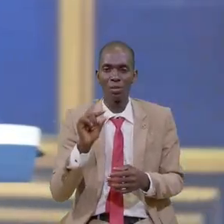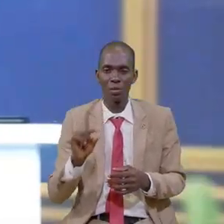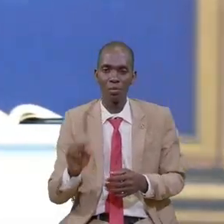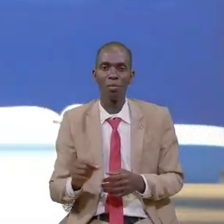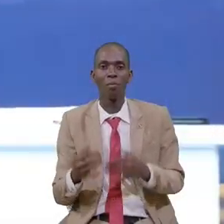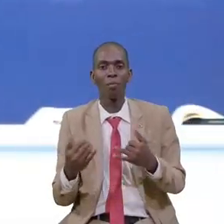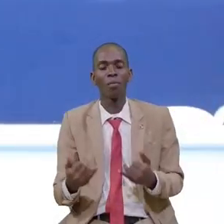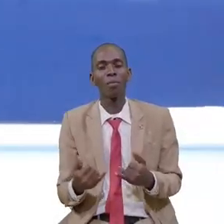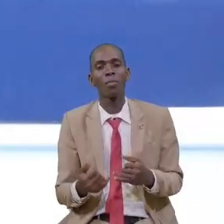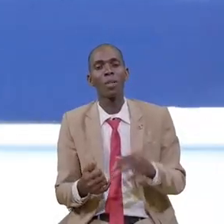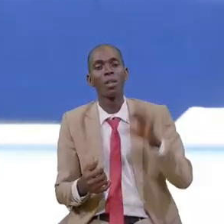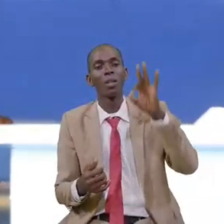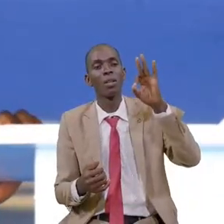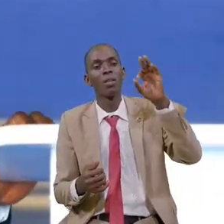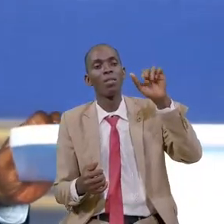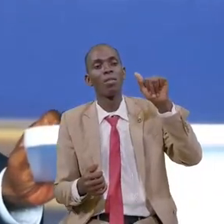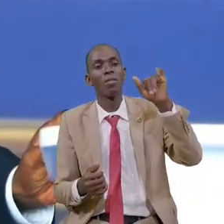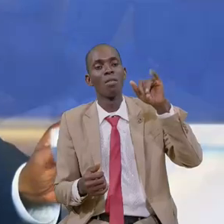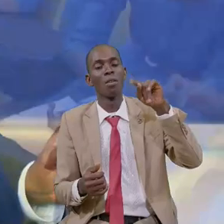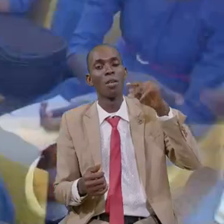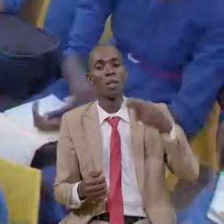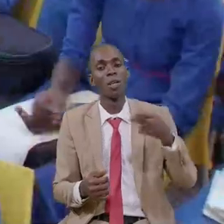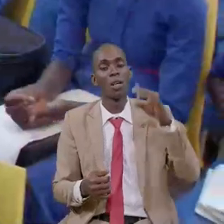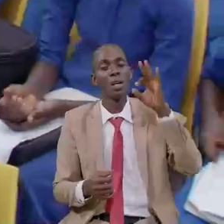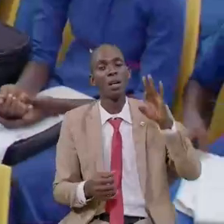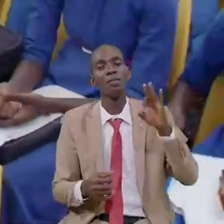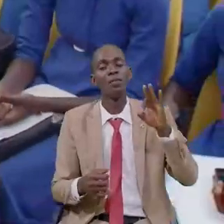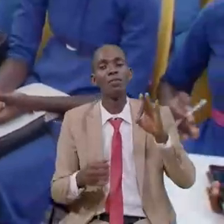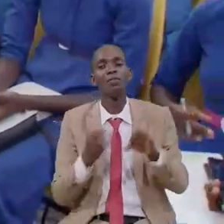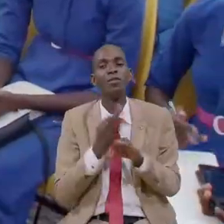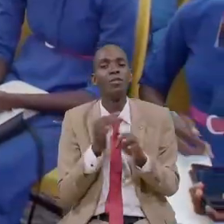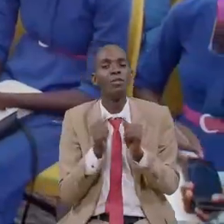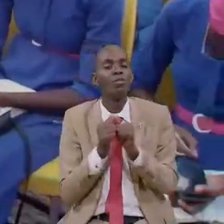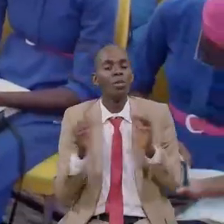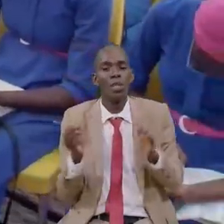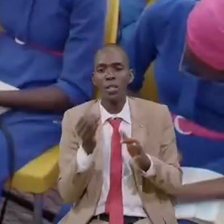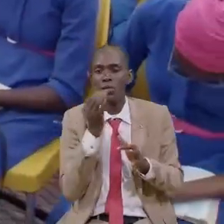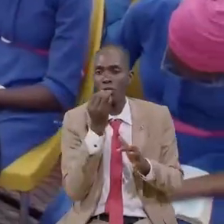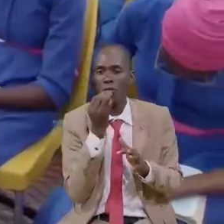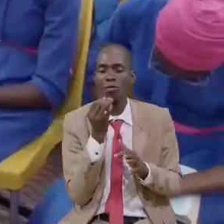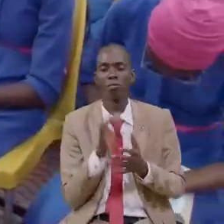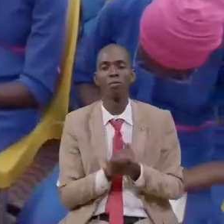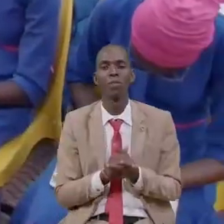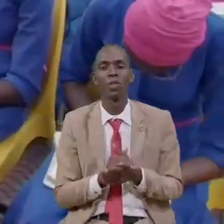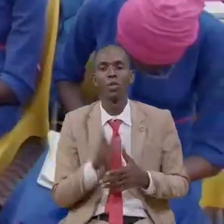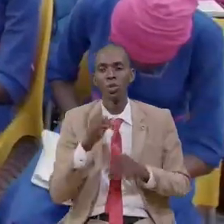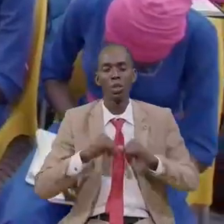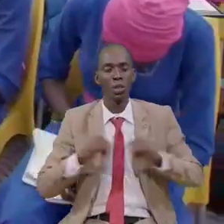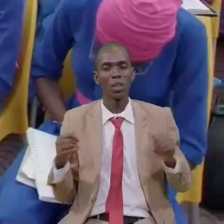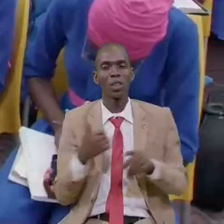La foi sans nourriture. Tu te prives de nourriture pendant un moment.